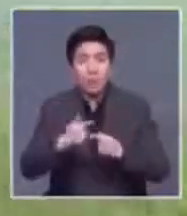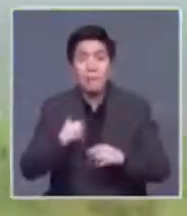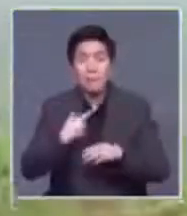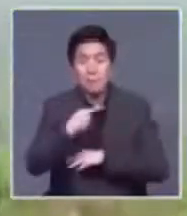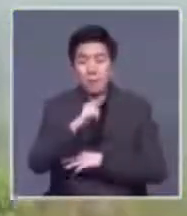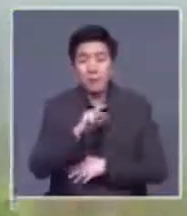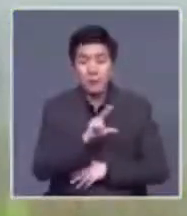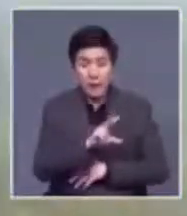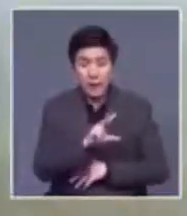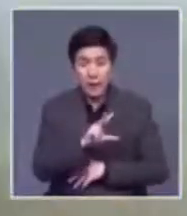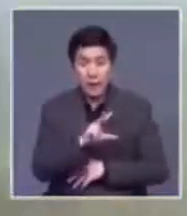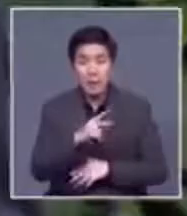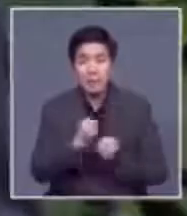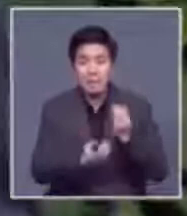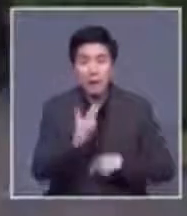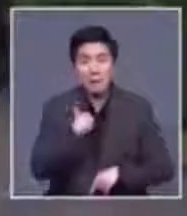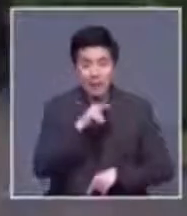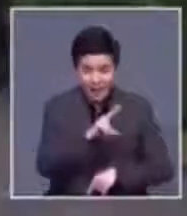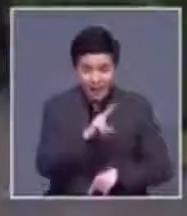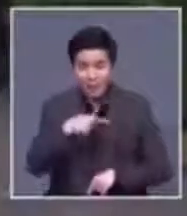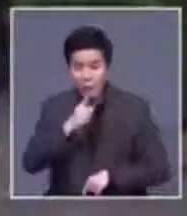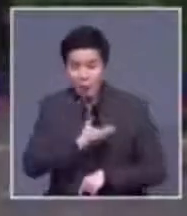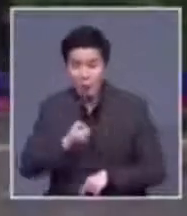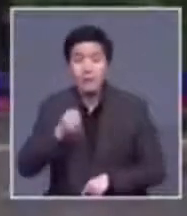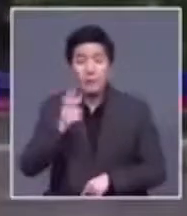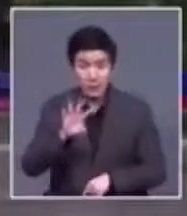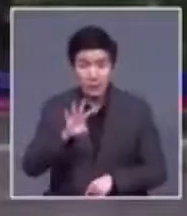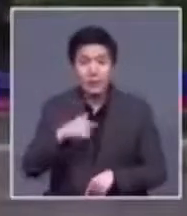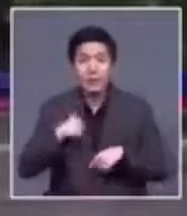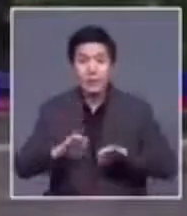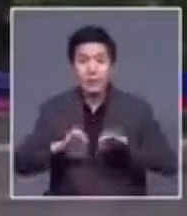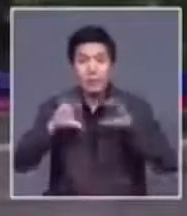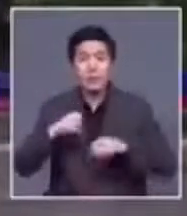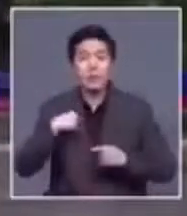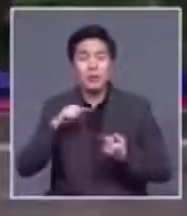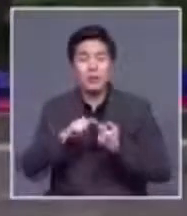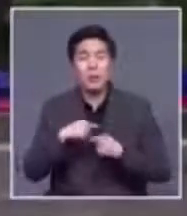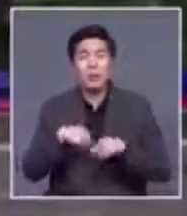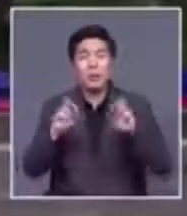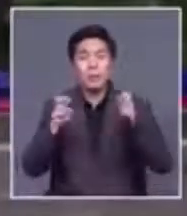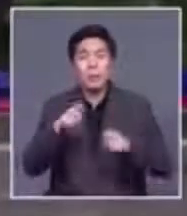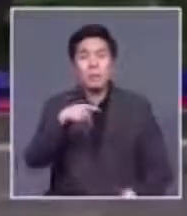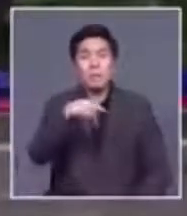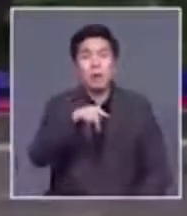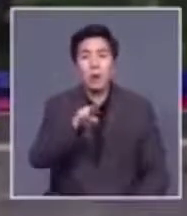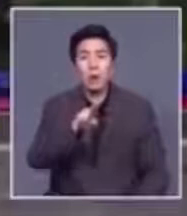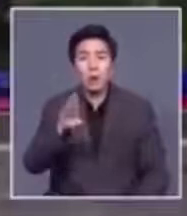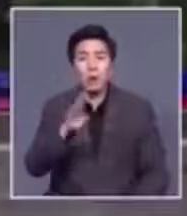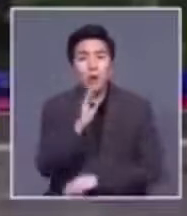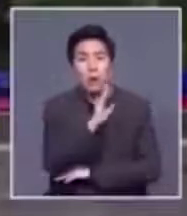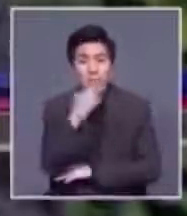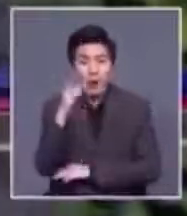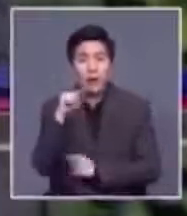น์4อย่างแต่เพียงแต่กฎหมายแต่เดิมไม่มีมานะครับวันนี้รัฐบาลก็เห็นชอบร่างป่าชุมชนนะครับเพื่อจะออกมาเป็นกฎหม